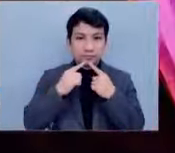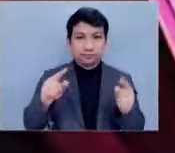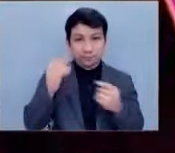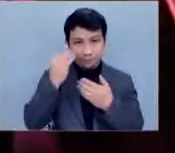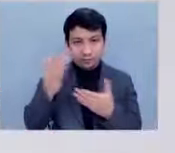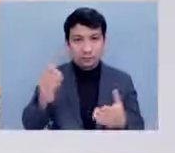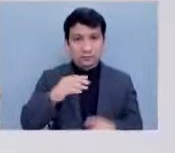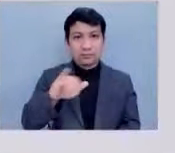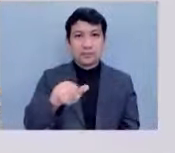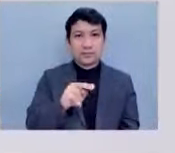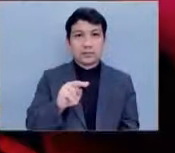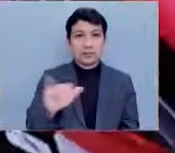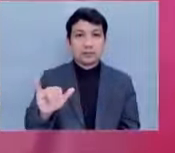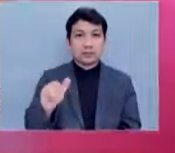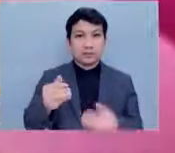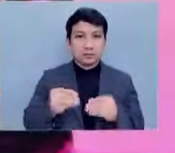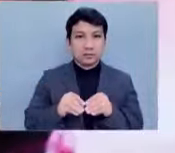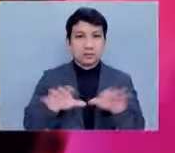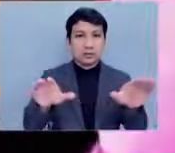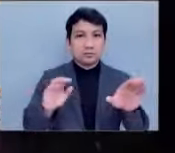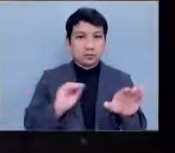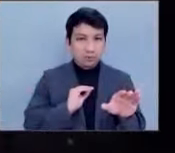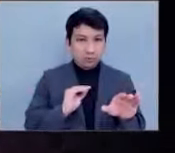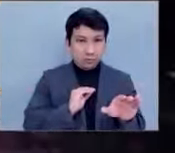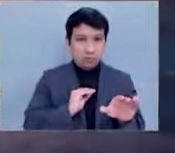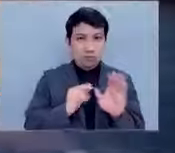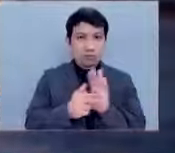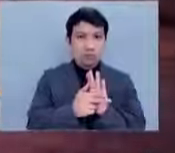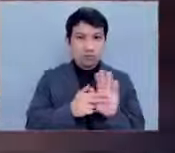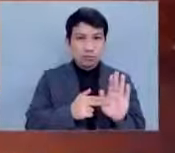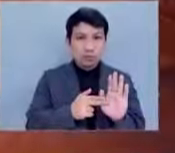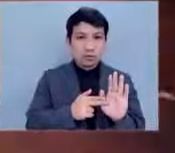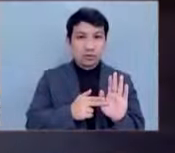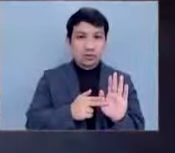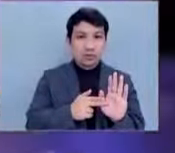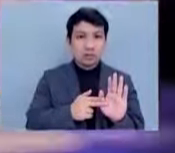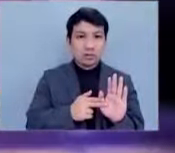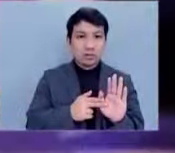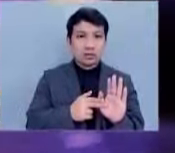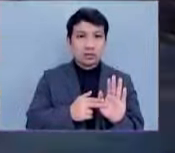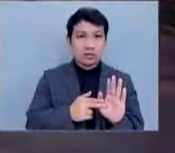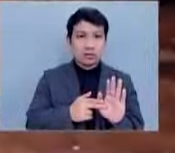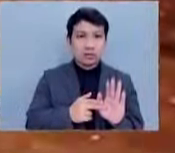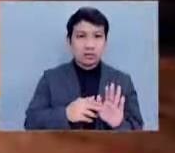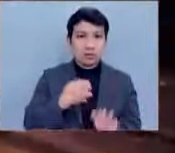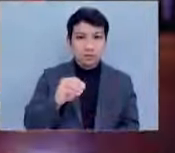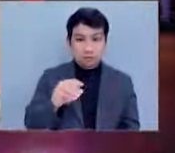ang paglo-launch niya ng sariling label na Odd Atelier o OA.